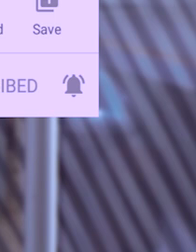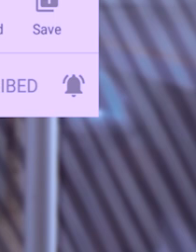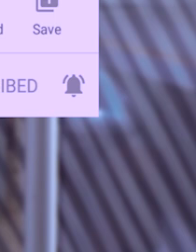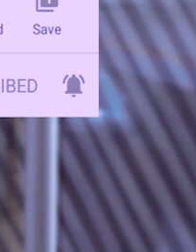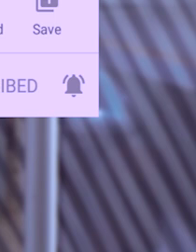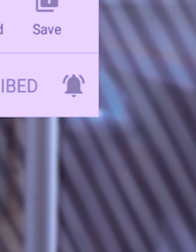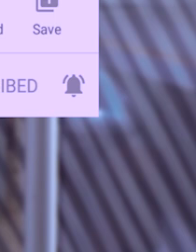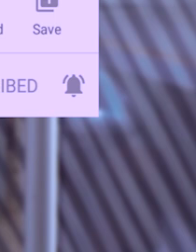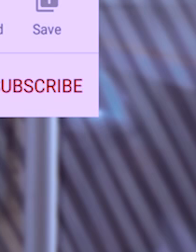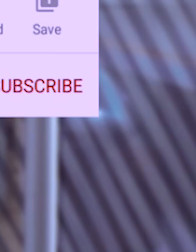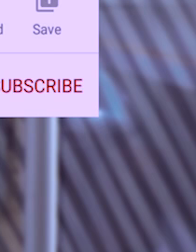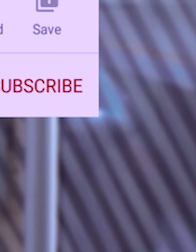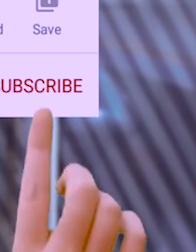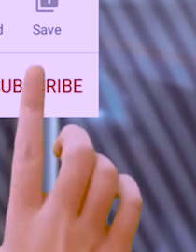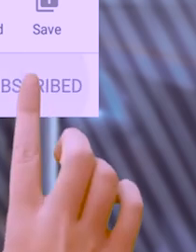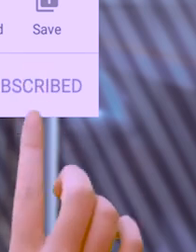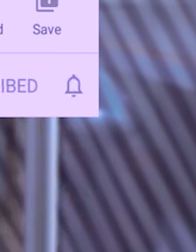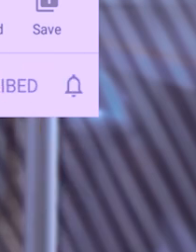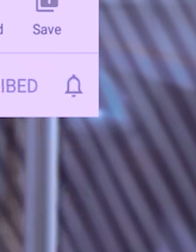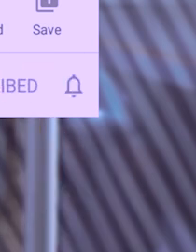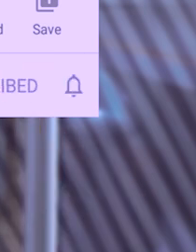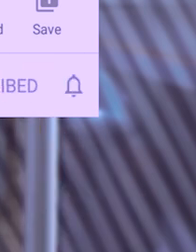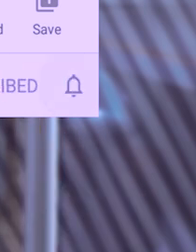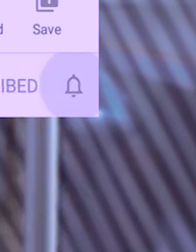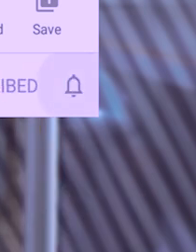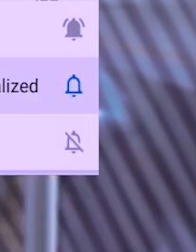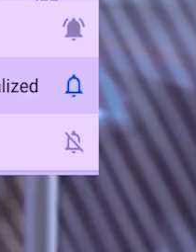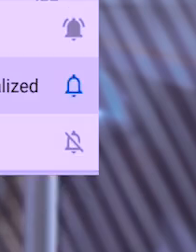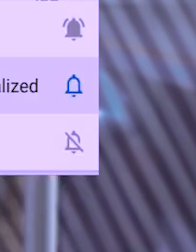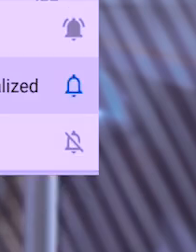iha kritika no sugestaun rumah. Subscribe